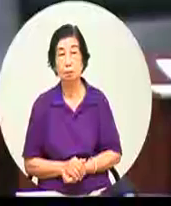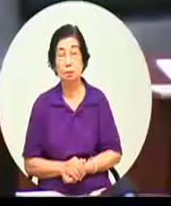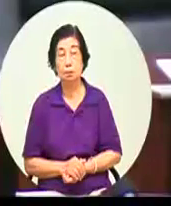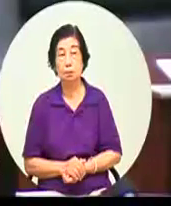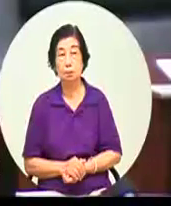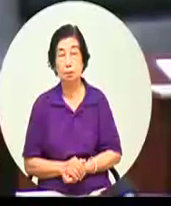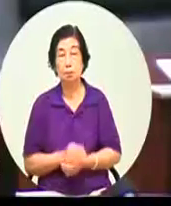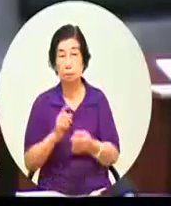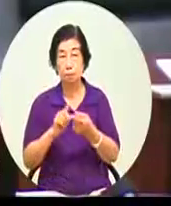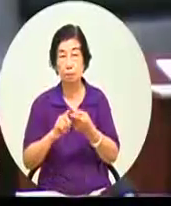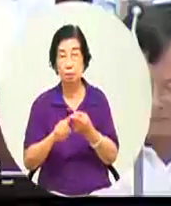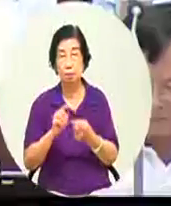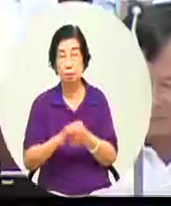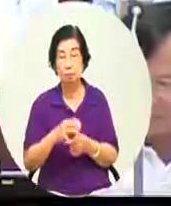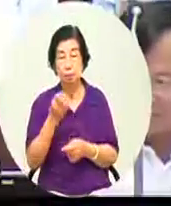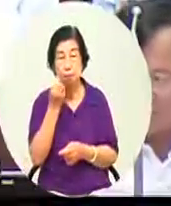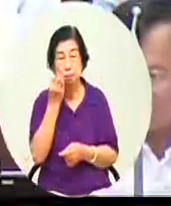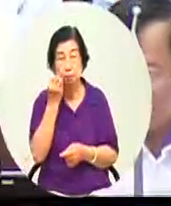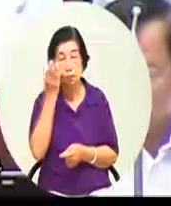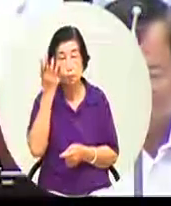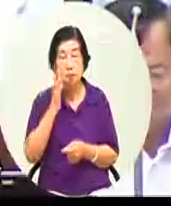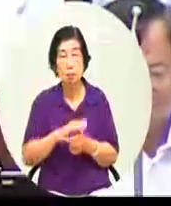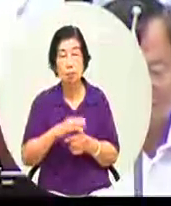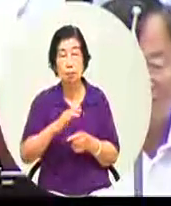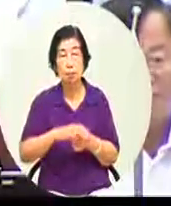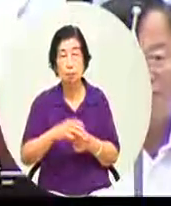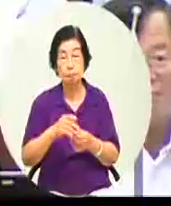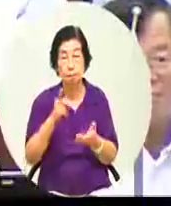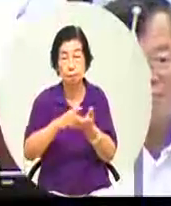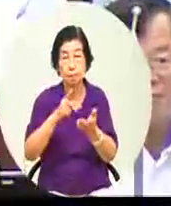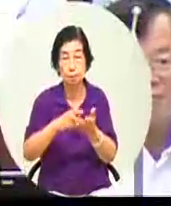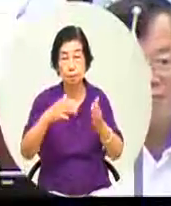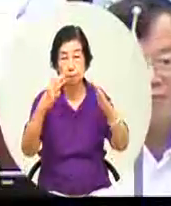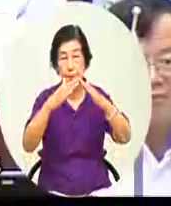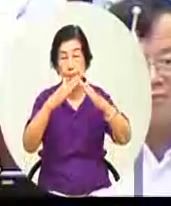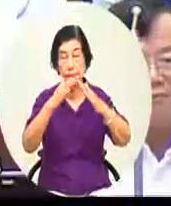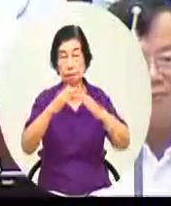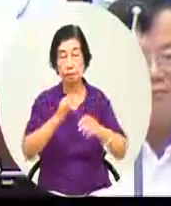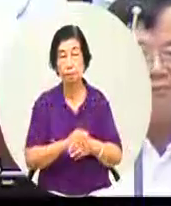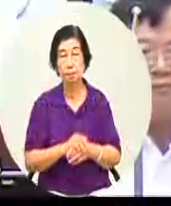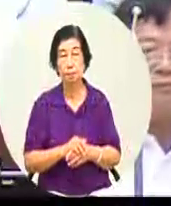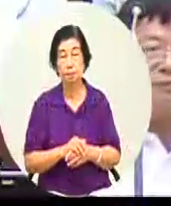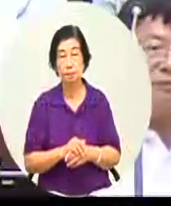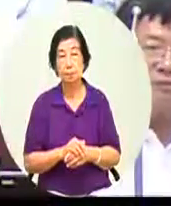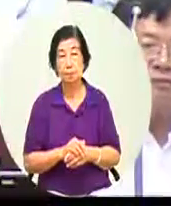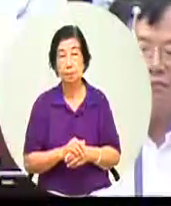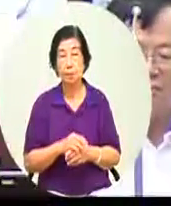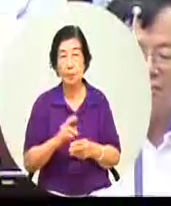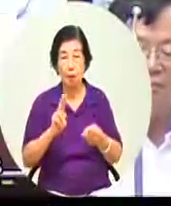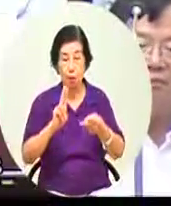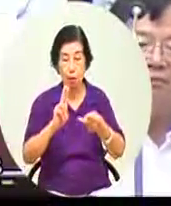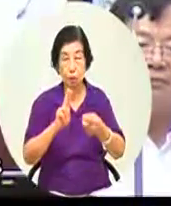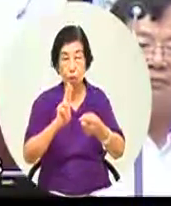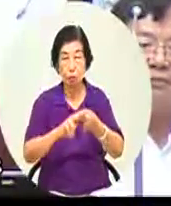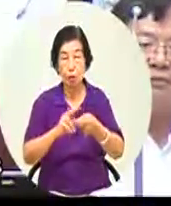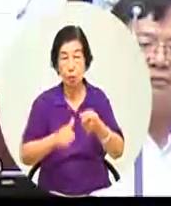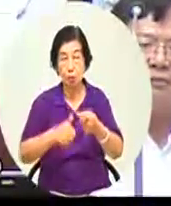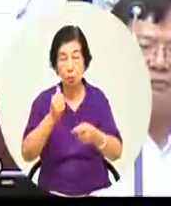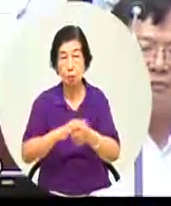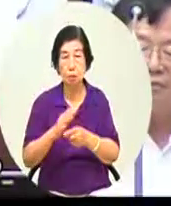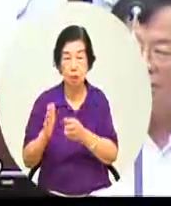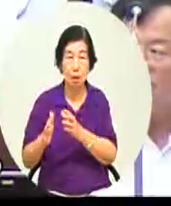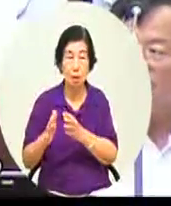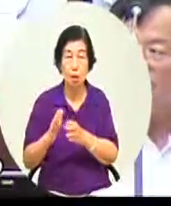是，我想观光旅馆的部分，我们一定会全力的也跟他们，我陆续有跟很多观光旅馆的董事长有跟他们或者总经理有跟他们讨